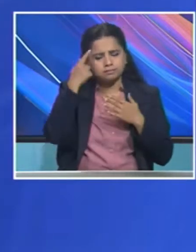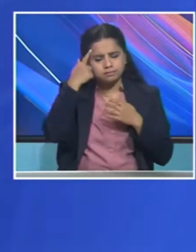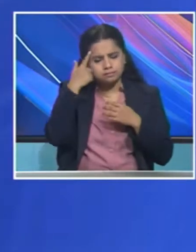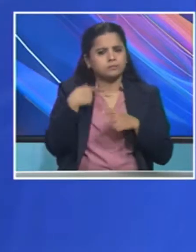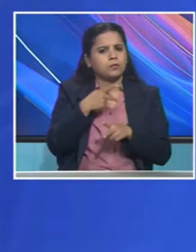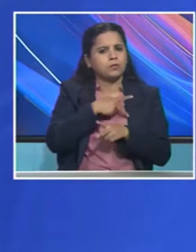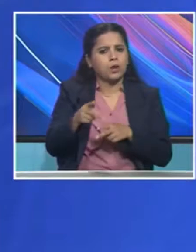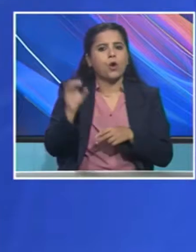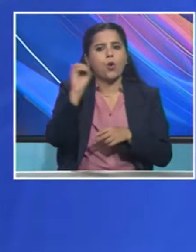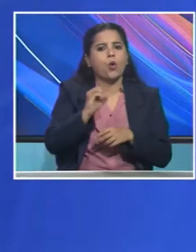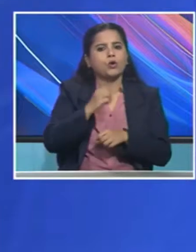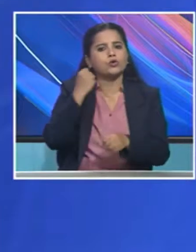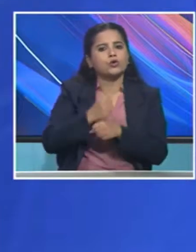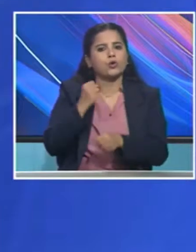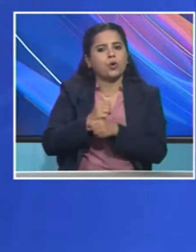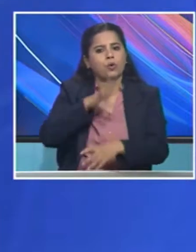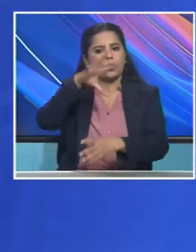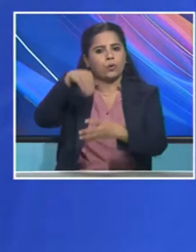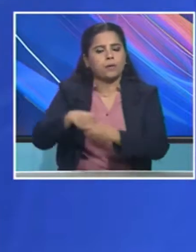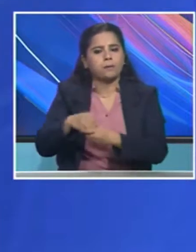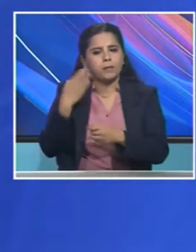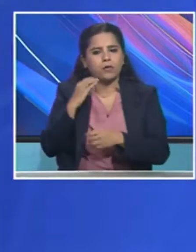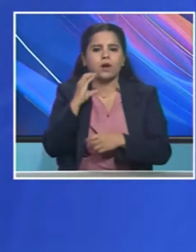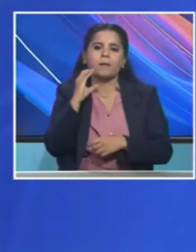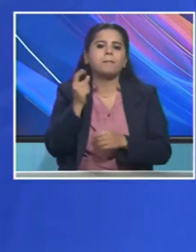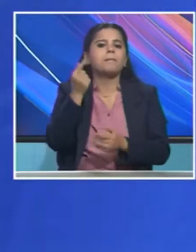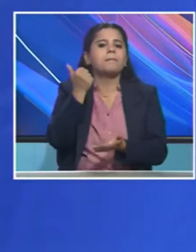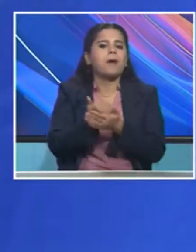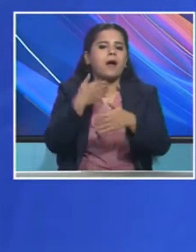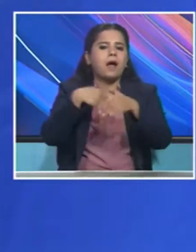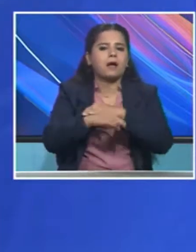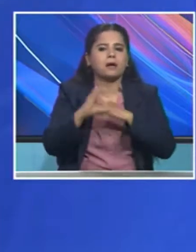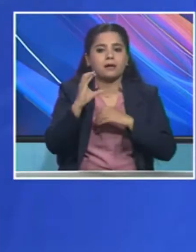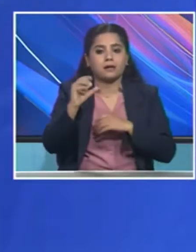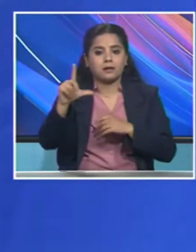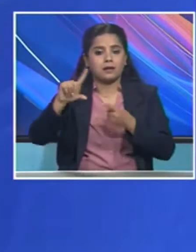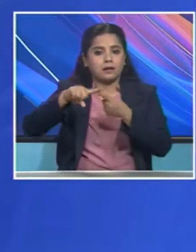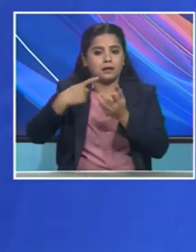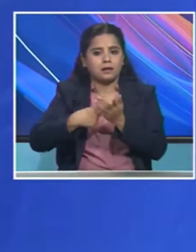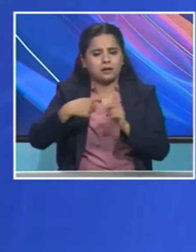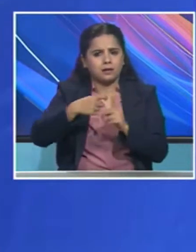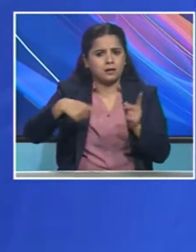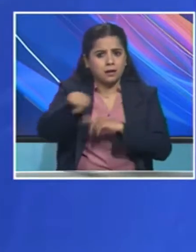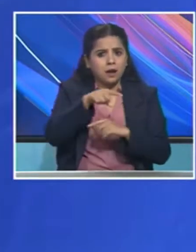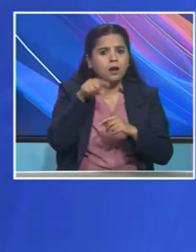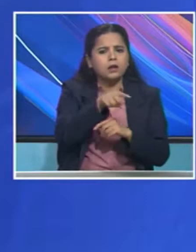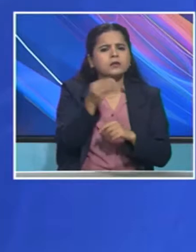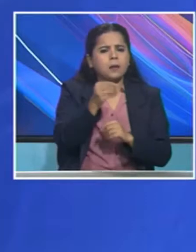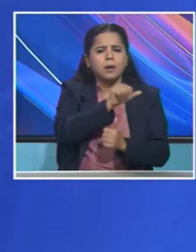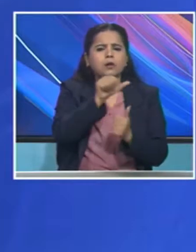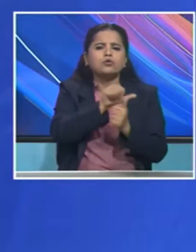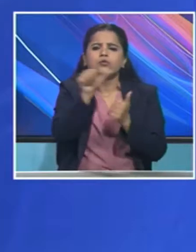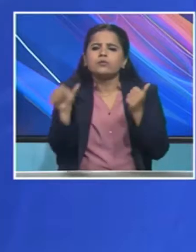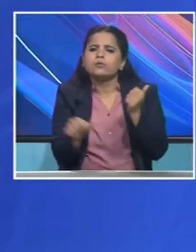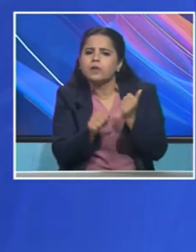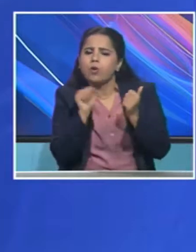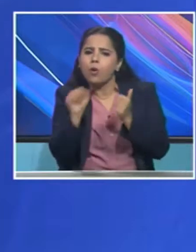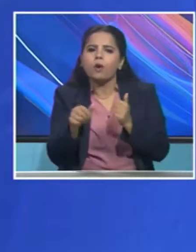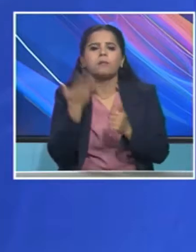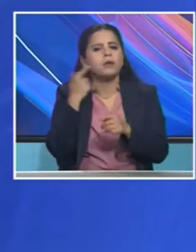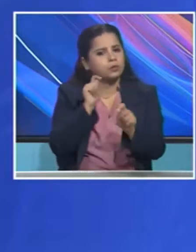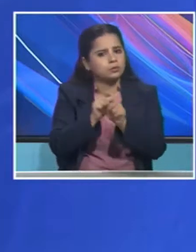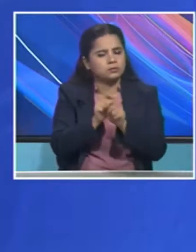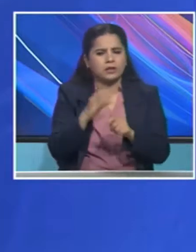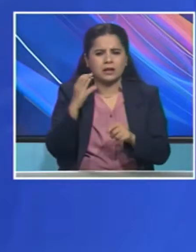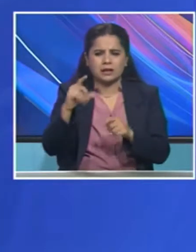उड़ीसा सरकार के लिए क्लर्क की नौकरी से की। तब वह सिंचाई और ऊर्जा विभाग में जूनियर सहायक के पद पर थी। क्लर्क की नौकरी